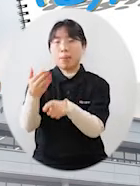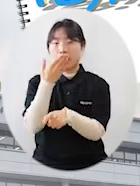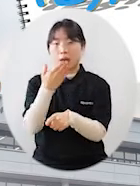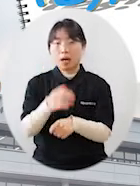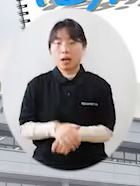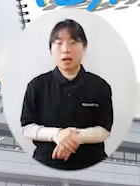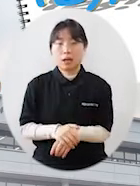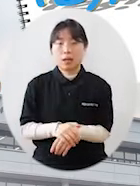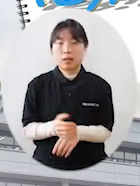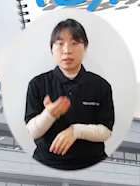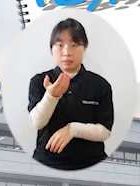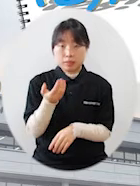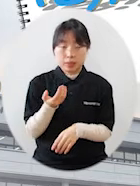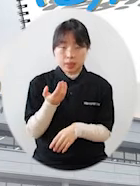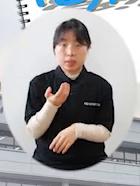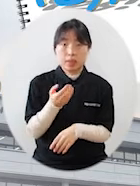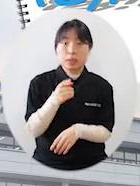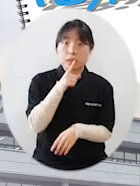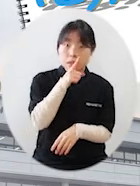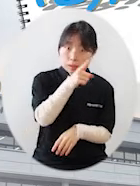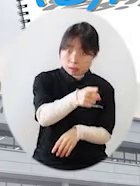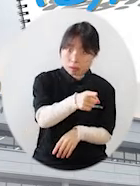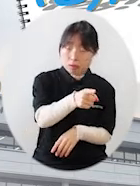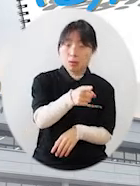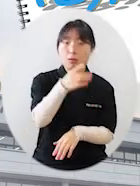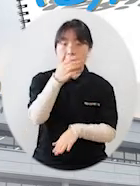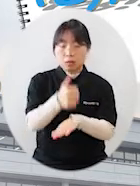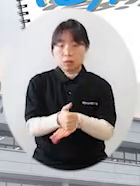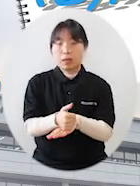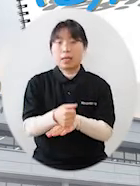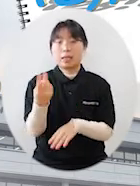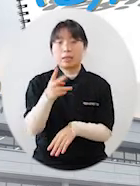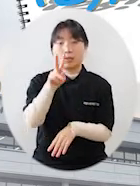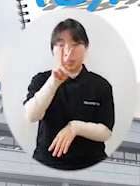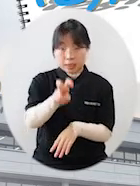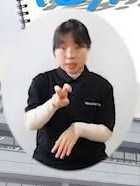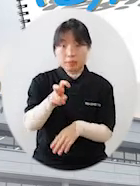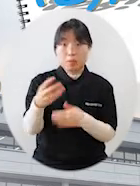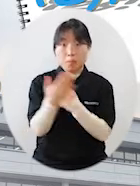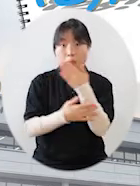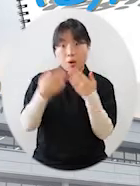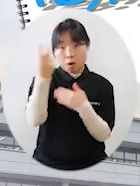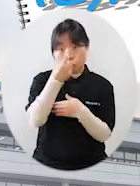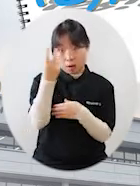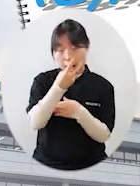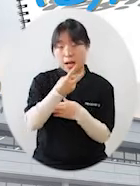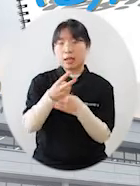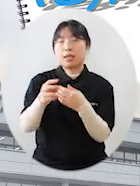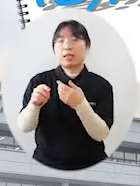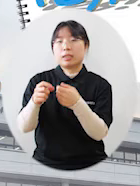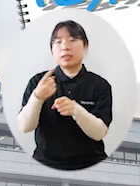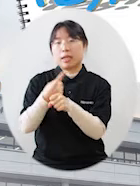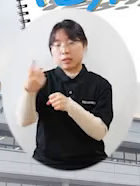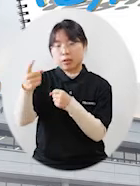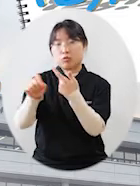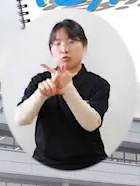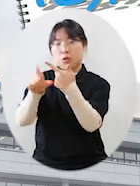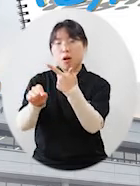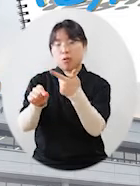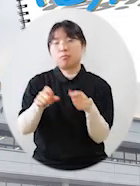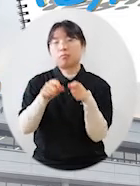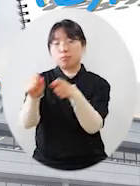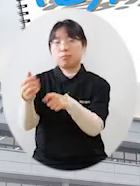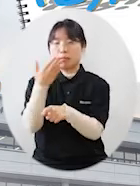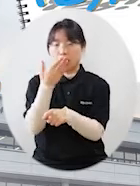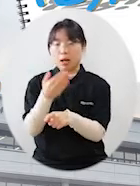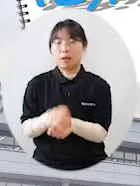지사나 사업장에 추가 등록을 신청하면 2020년 일반 건강검진을 이어서 받으실 수 있습니다. 관련